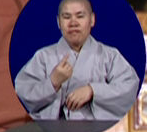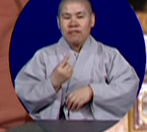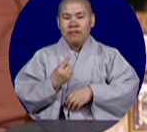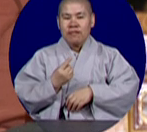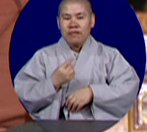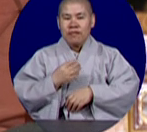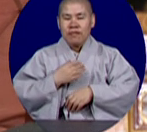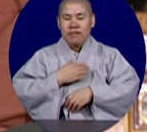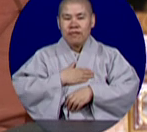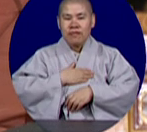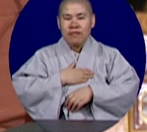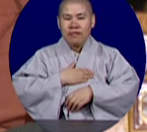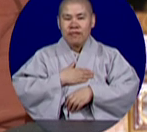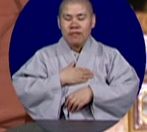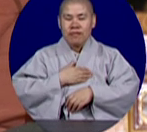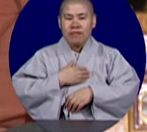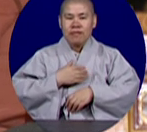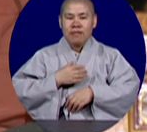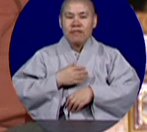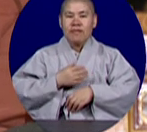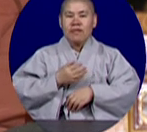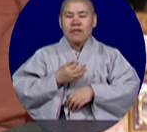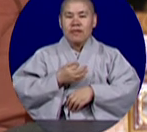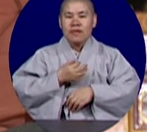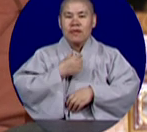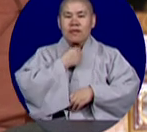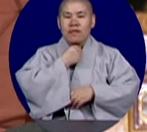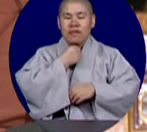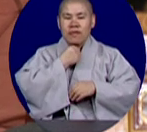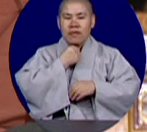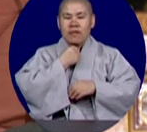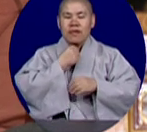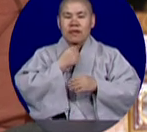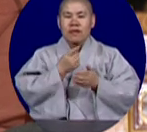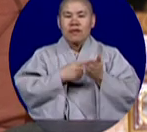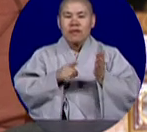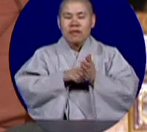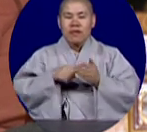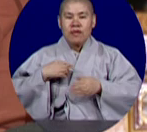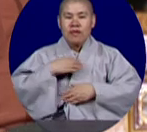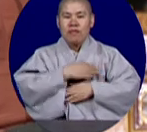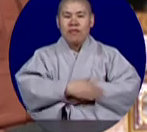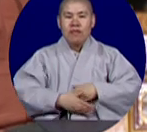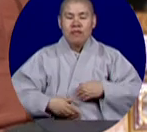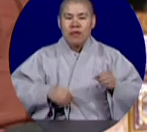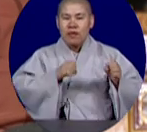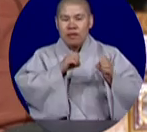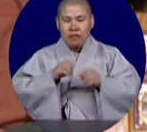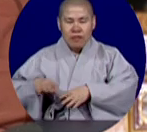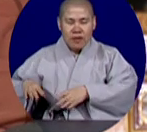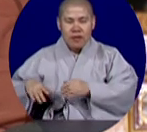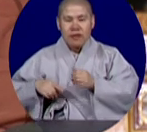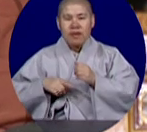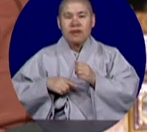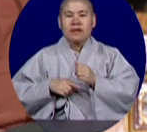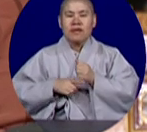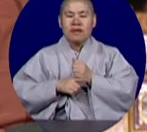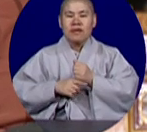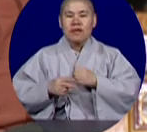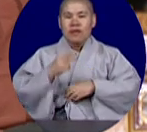우욕 사신이라. 욕망을 위해서 몸을 버린다. 다